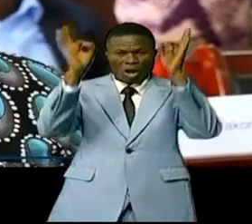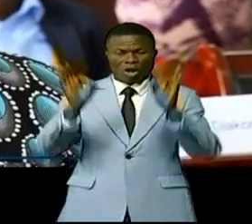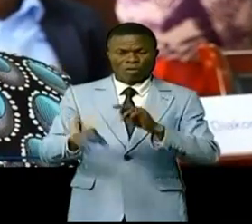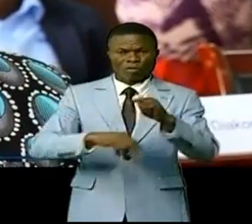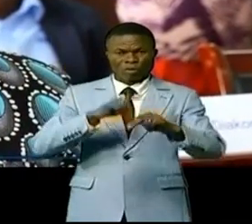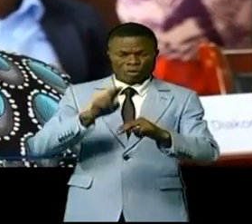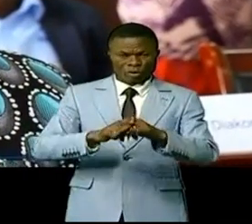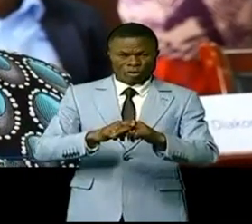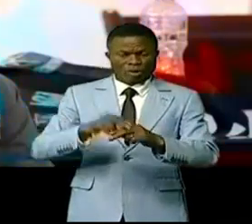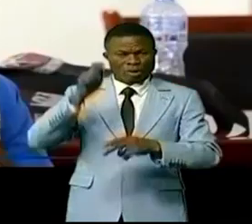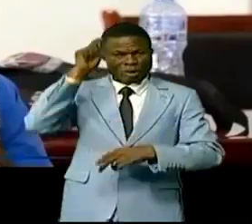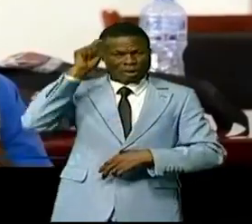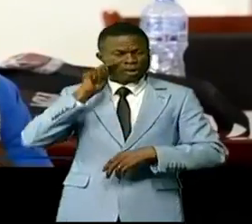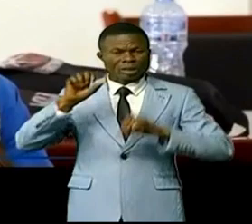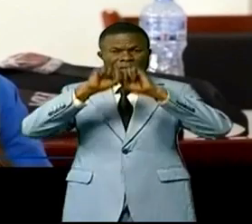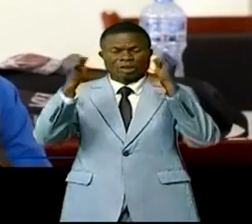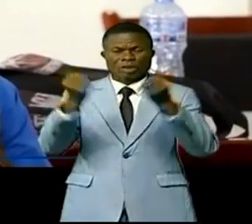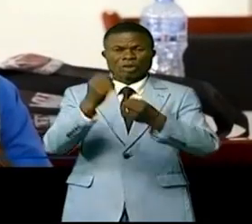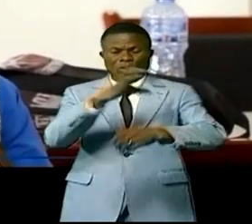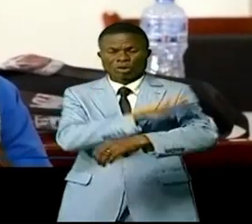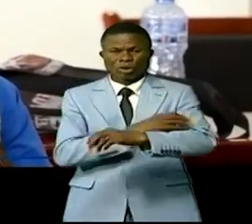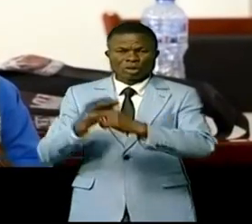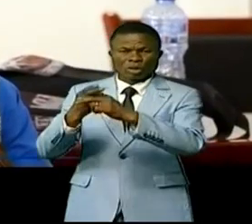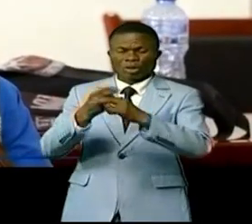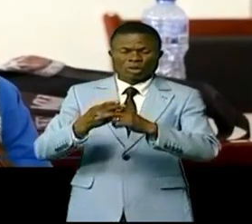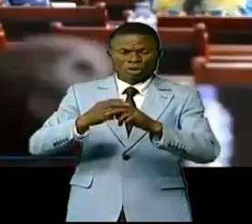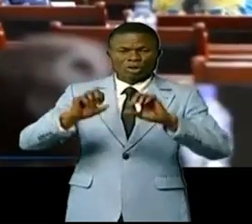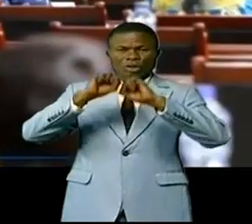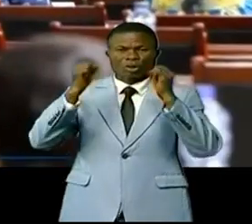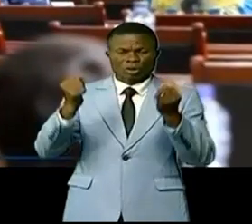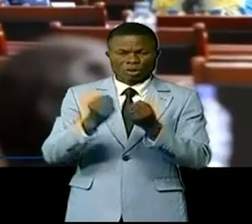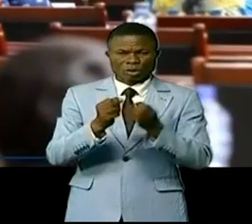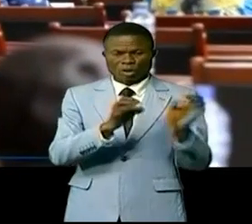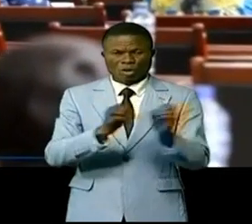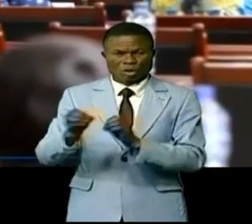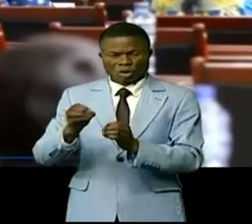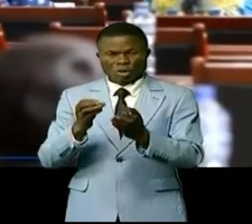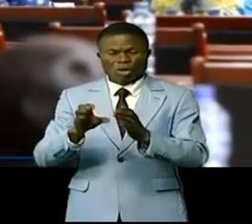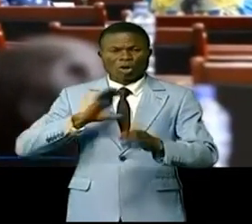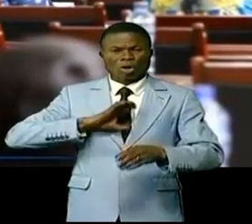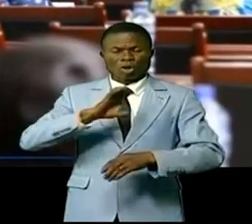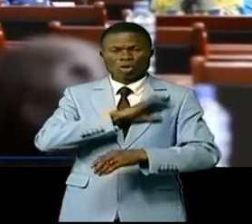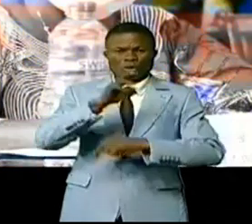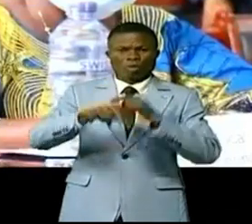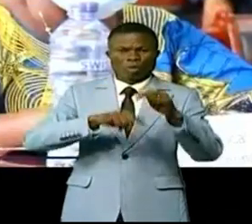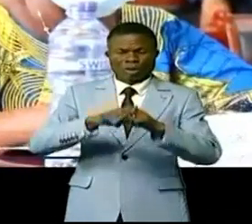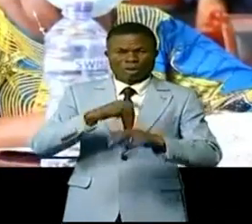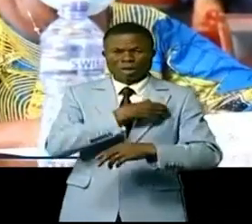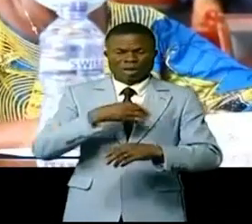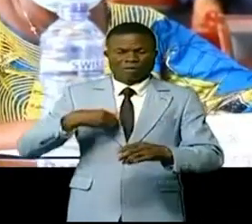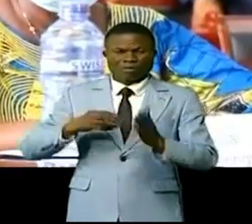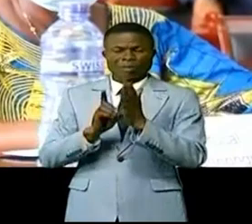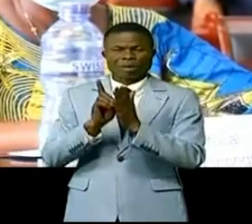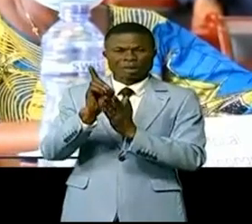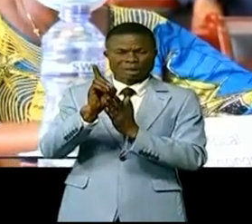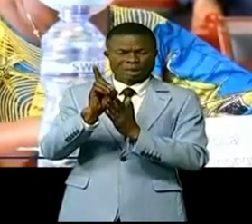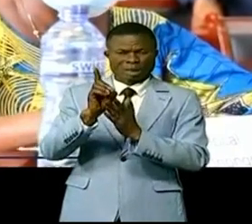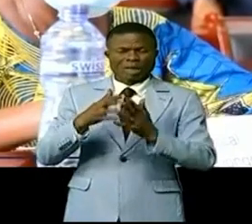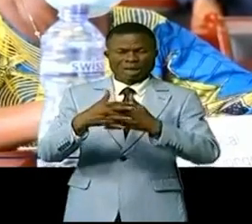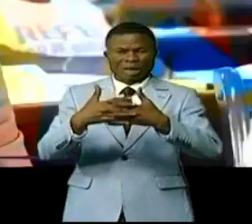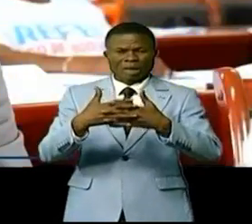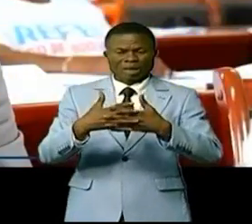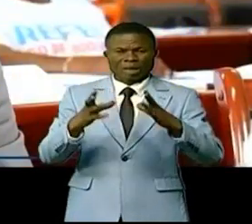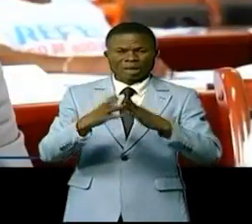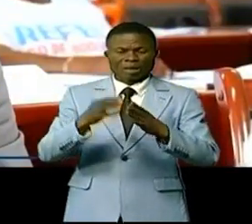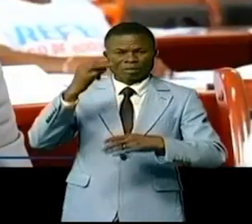genre, société civile et sécurité sociale organisé par CONAFED, Comité national femmes et développement, en partenariat avec